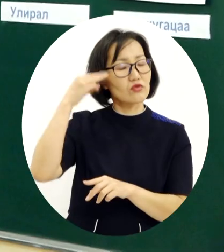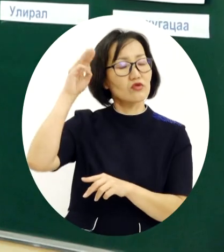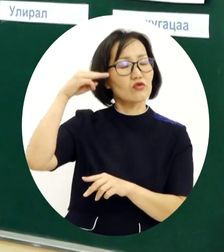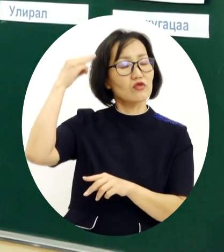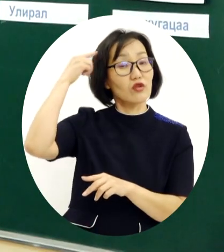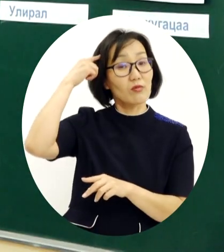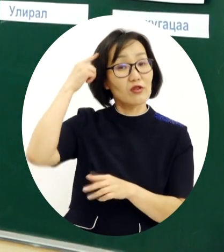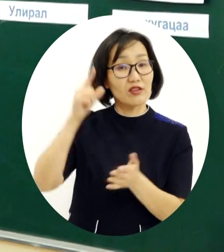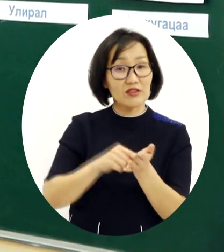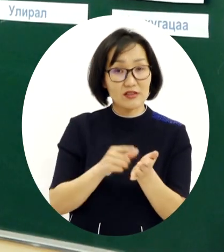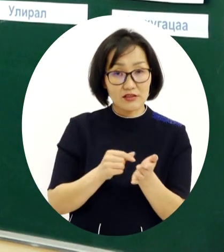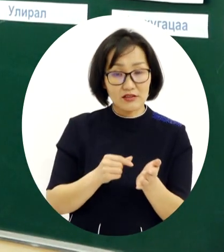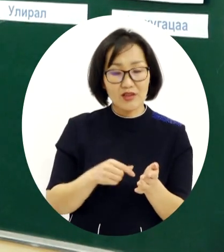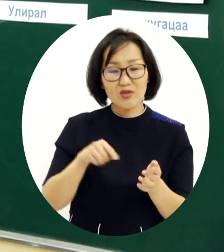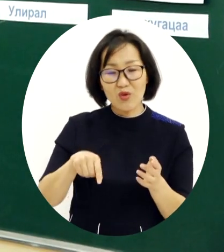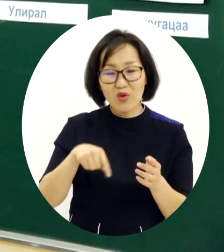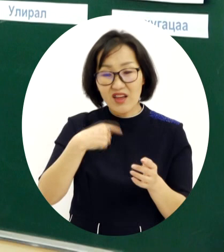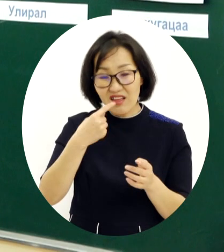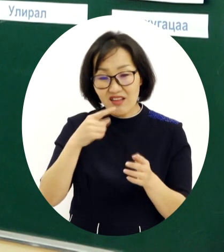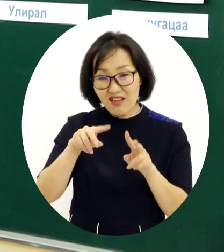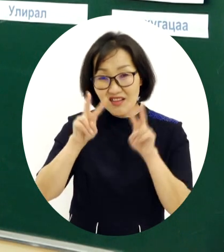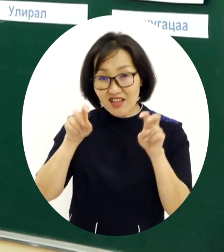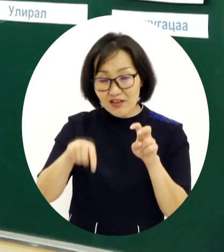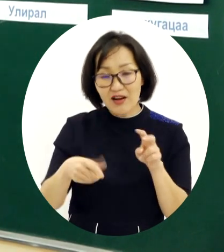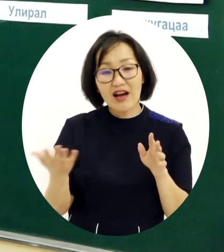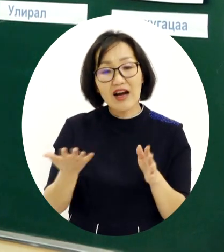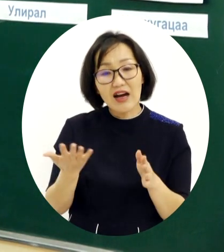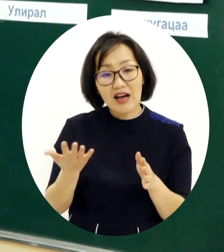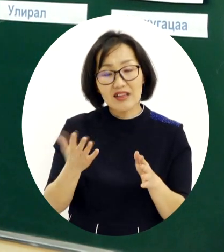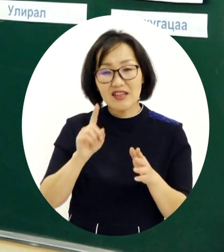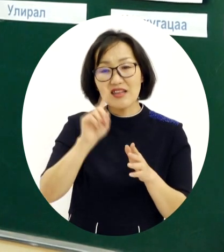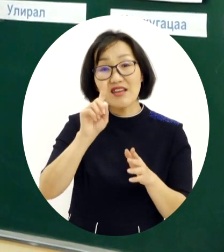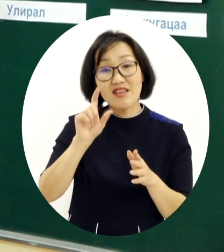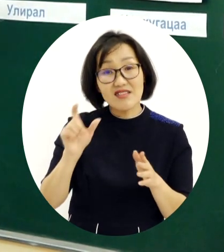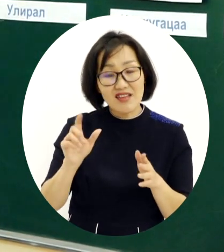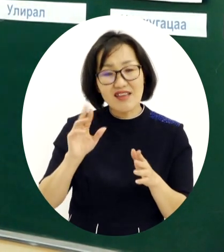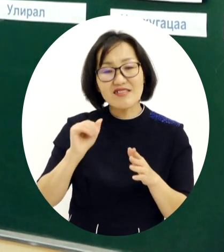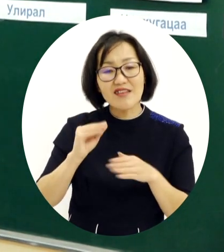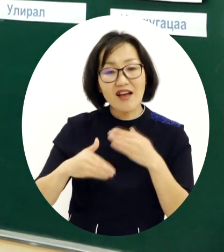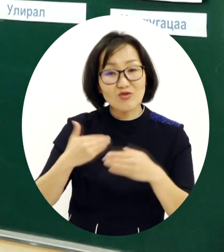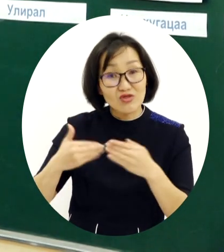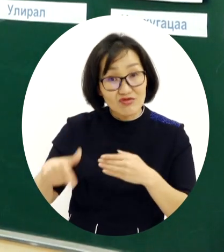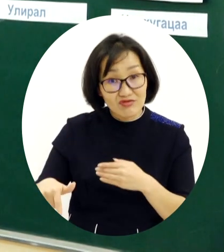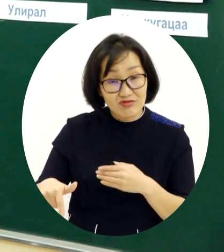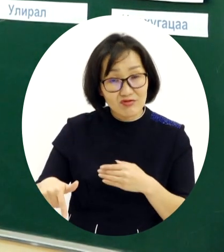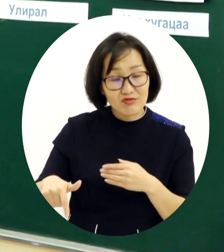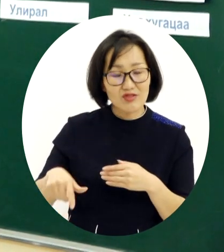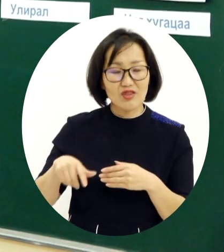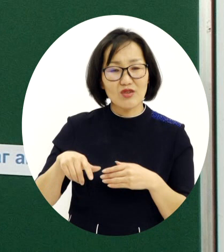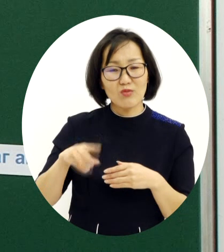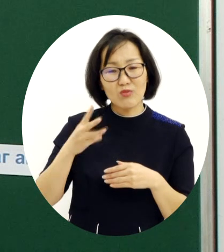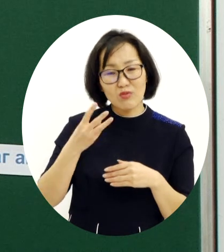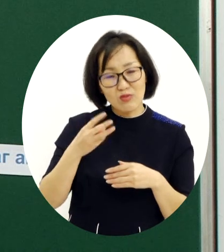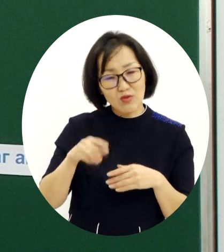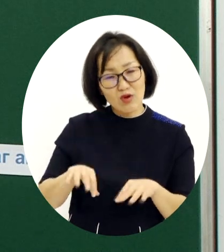гэж юу хэлэх вэ гэхээр тухайн эхийн үйл явдал хаан хизээ өрнөж байгааг илэрхийлдэг байх нь байна.